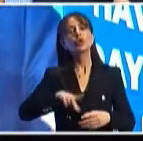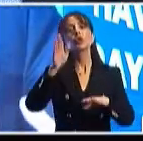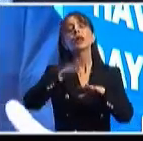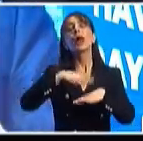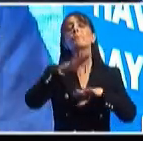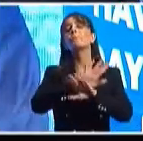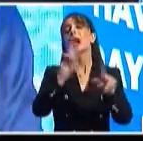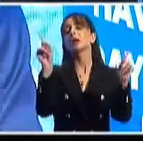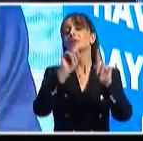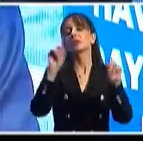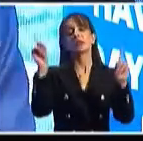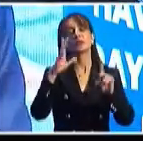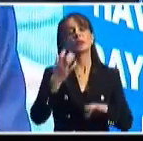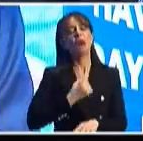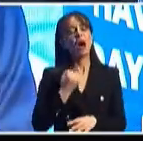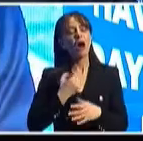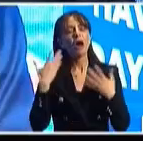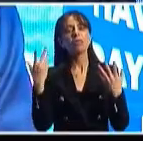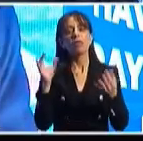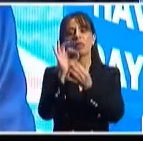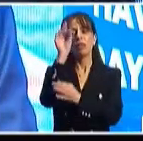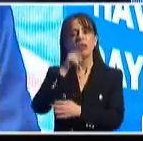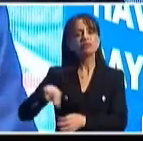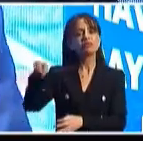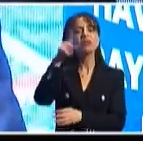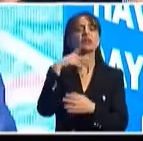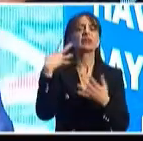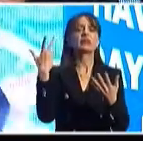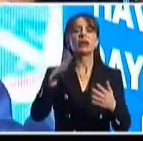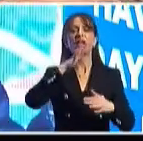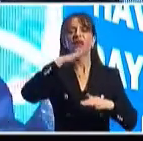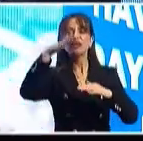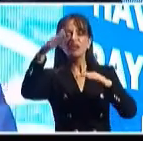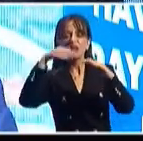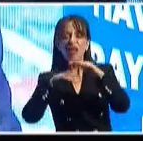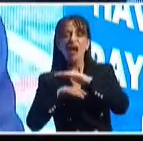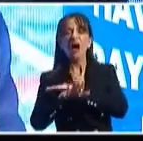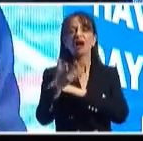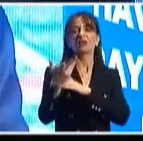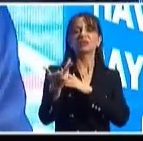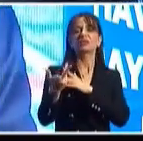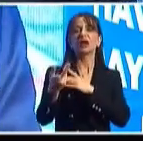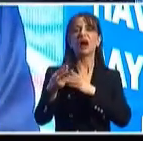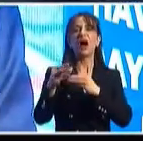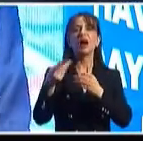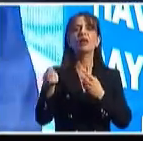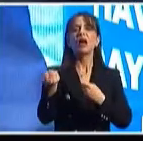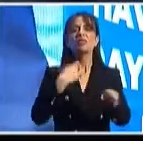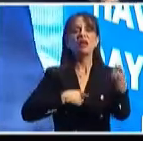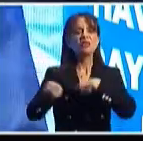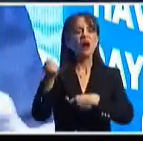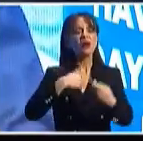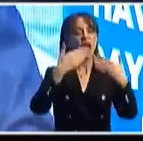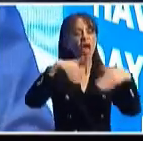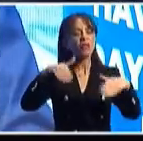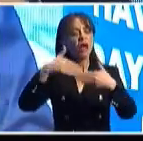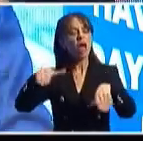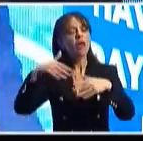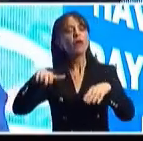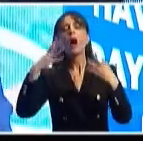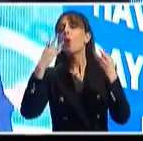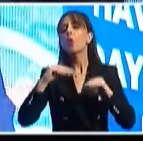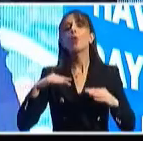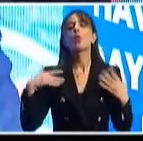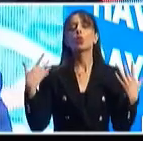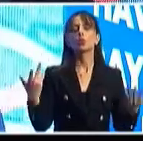eğer maalesef insanımızın o denizin altından ticaretini engellemiş yine